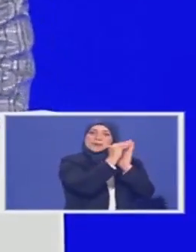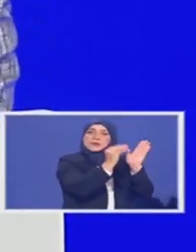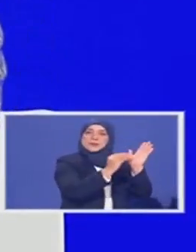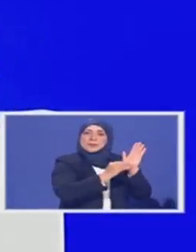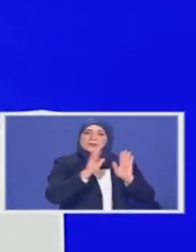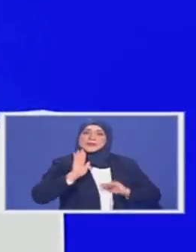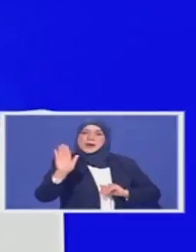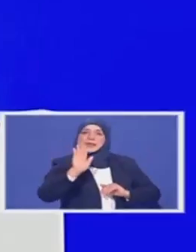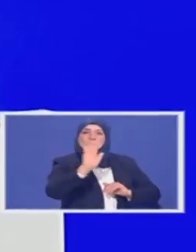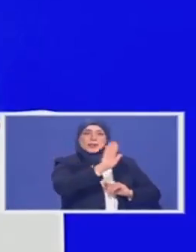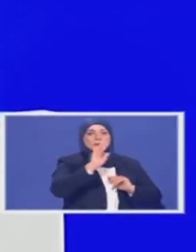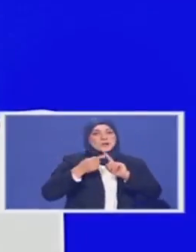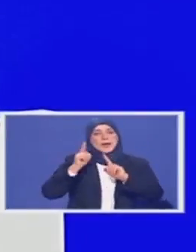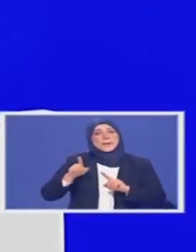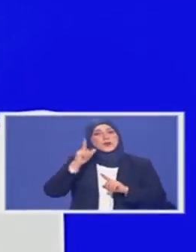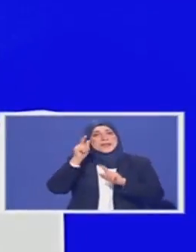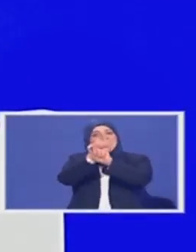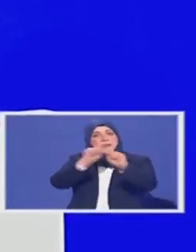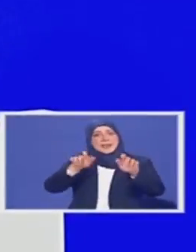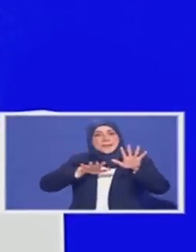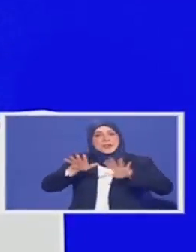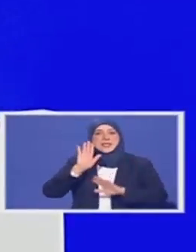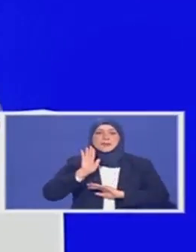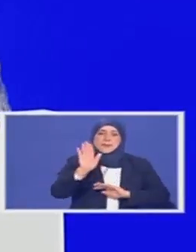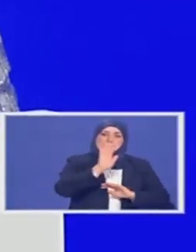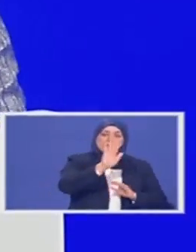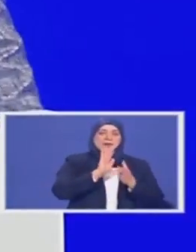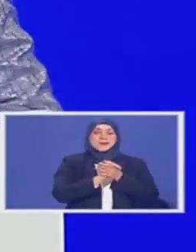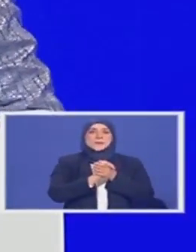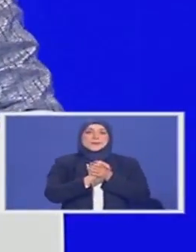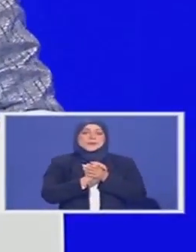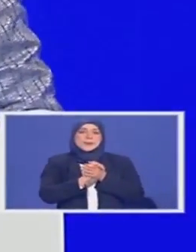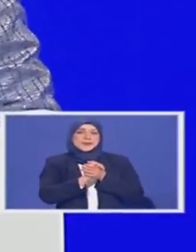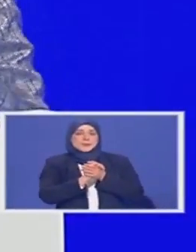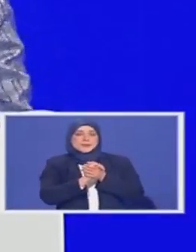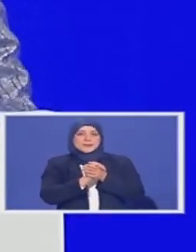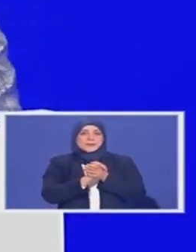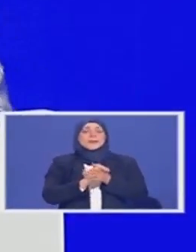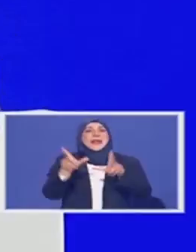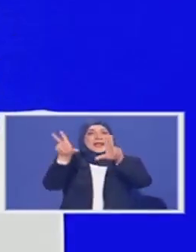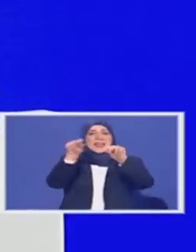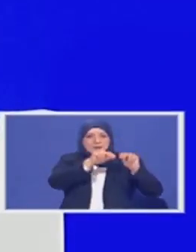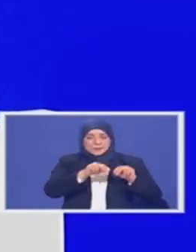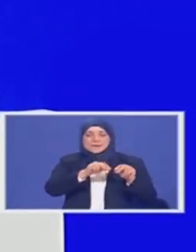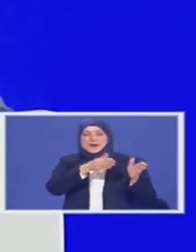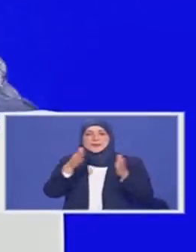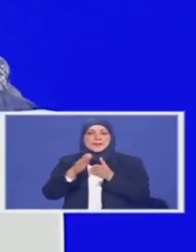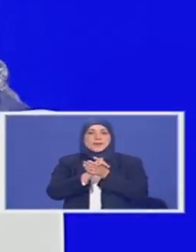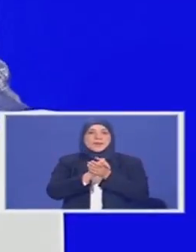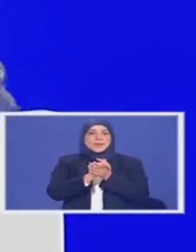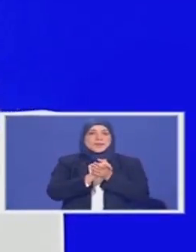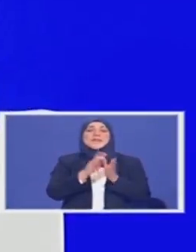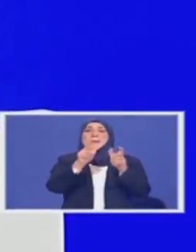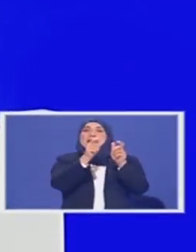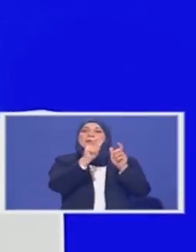نقل عندها، وبالطبع يجب احترام المعايير هذه. ثم بعد ذلك معناها منظومة